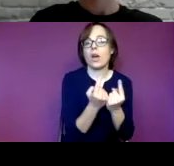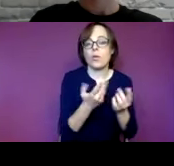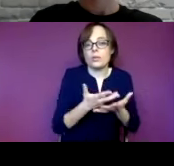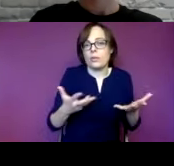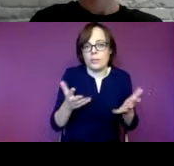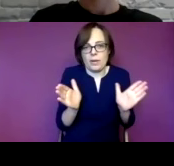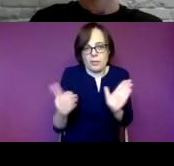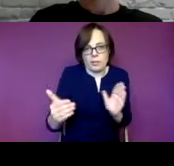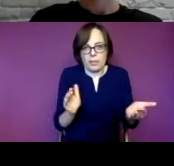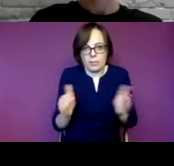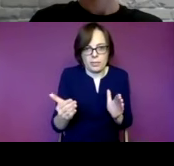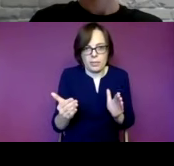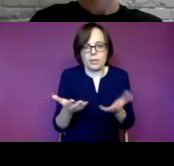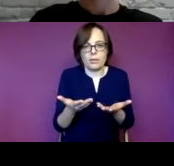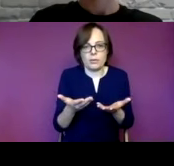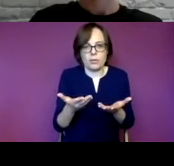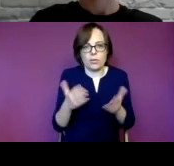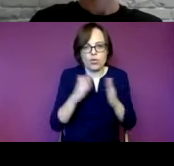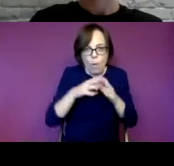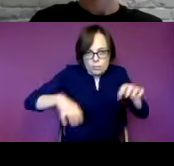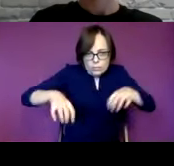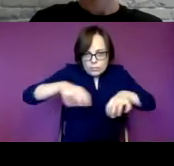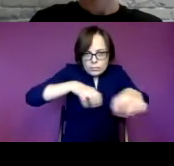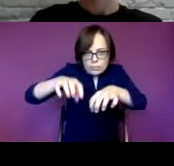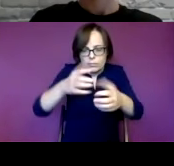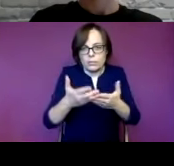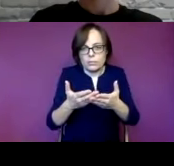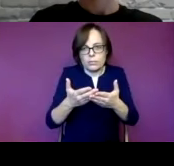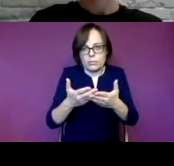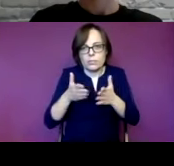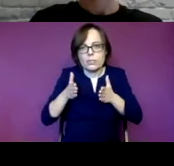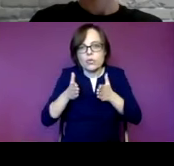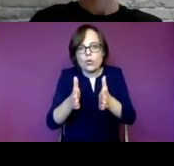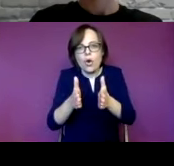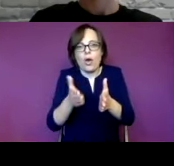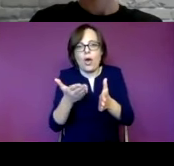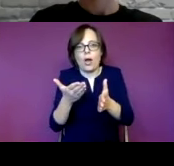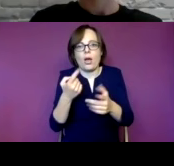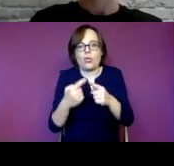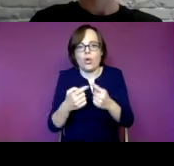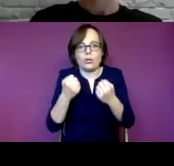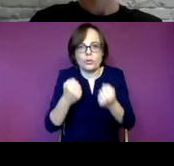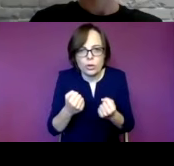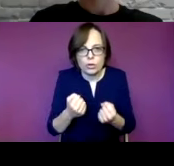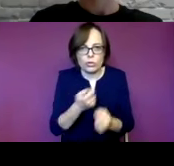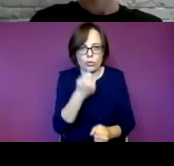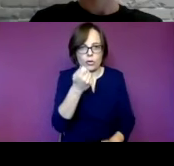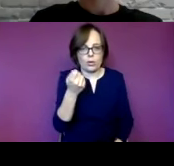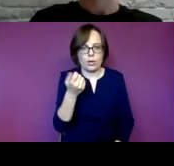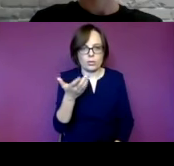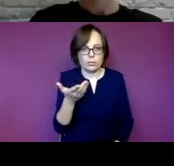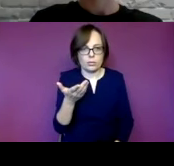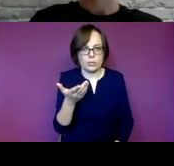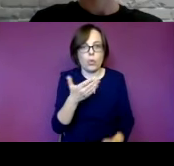dosyć gęsto, dojazd jest już dosyć utrudniony, bo infrastruktura publiczna, drogowa nie nadąża za potrzebami